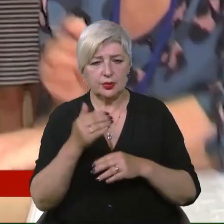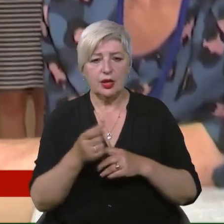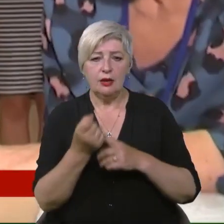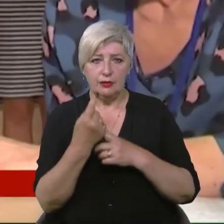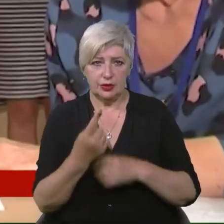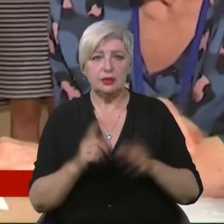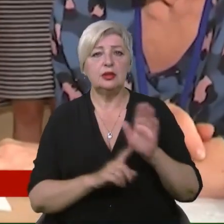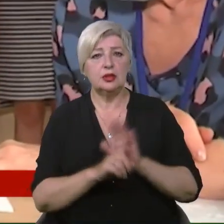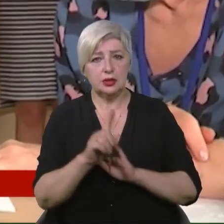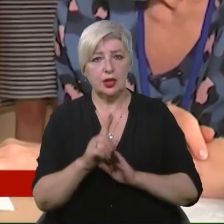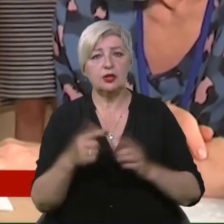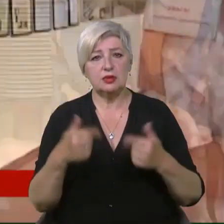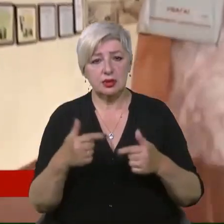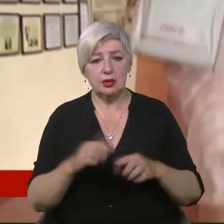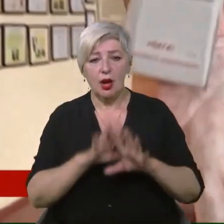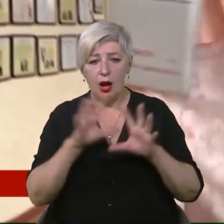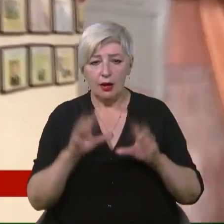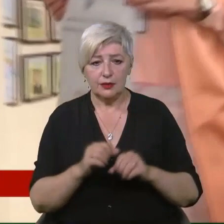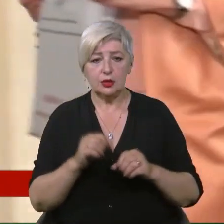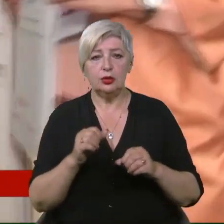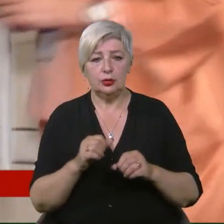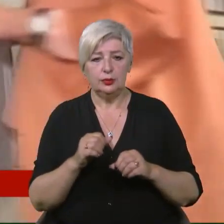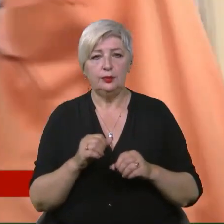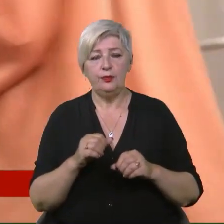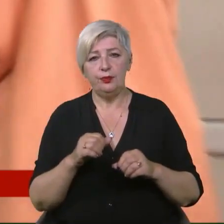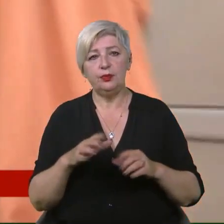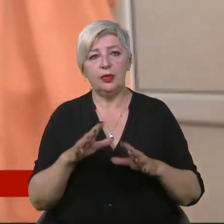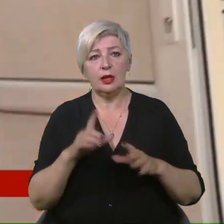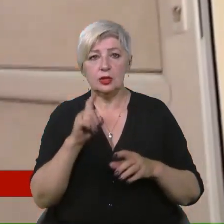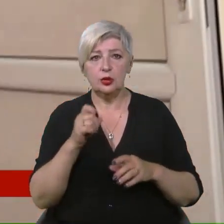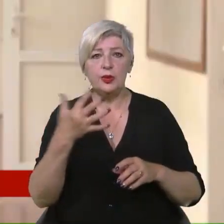сам екзамен, а всього на хімію було виділено 150 хвилин за регламентом.